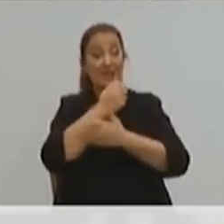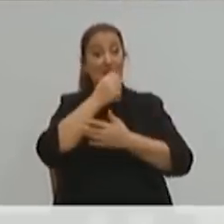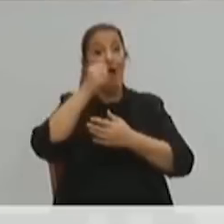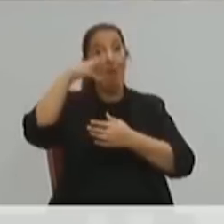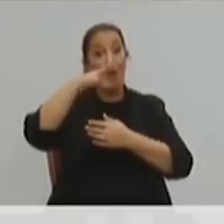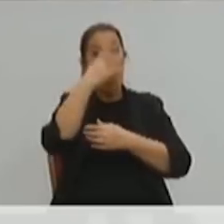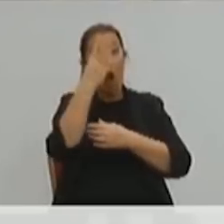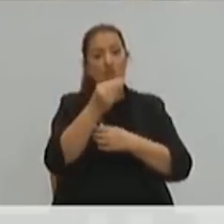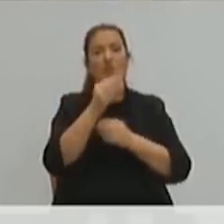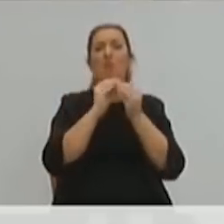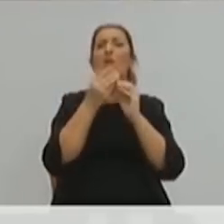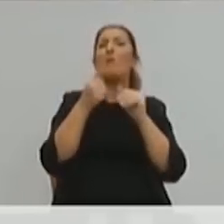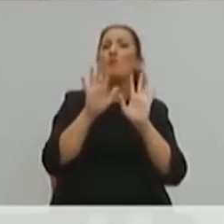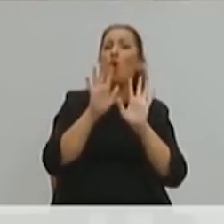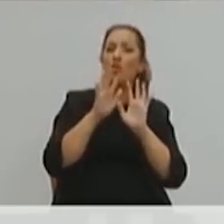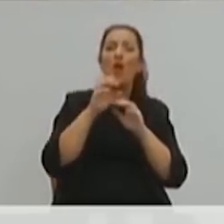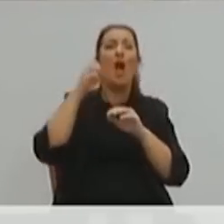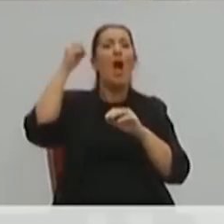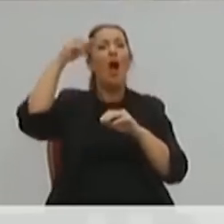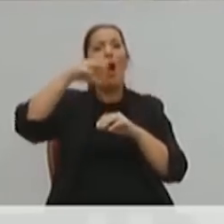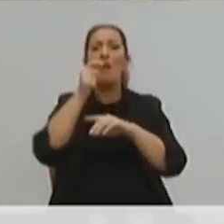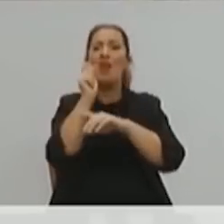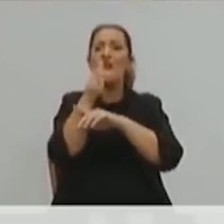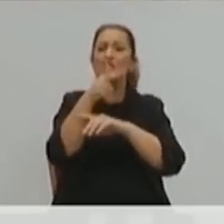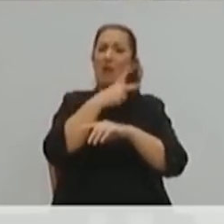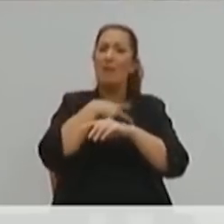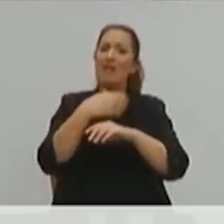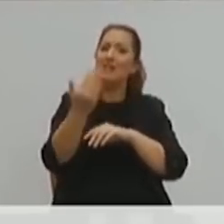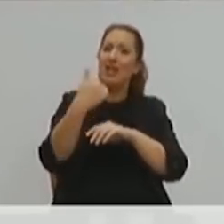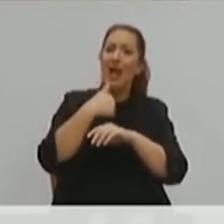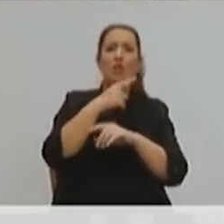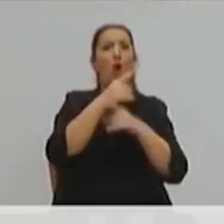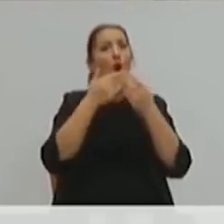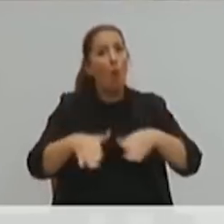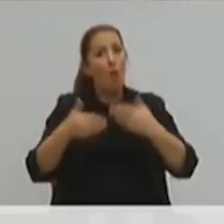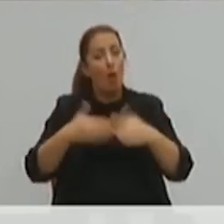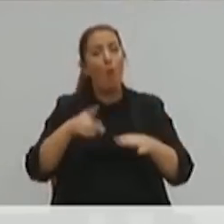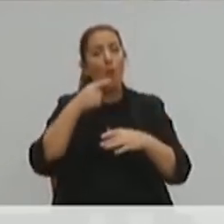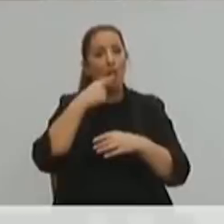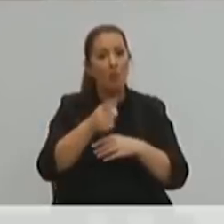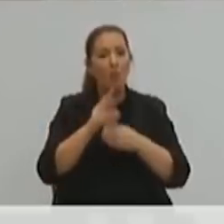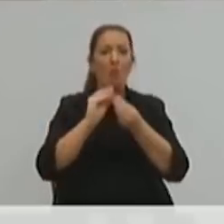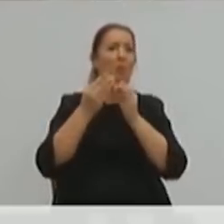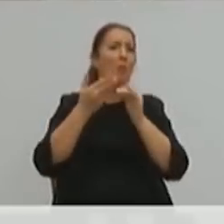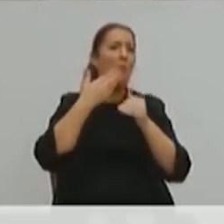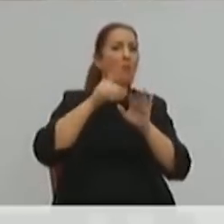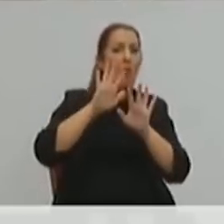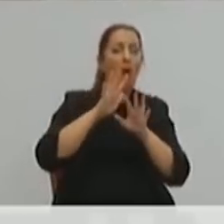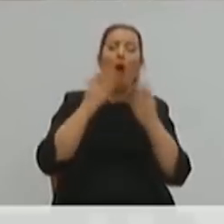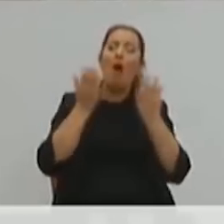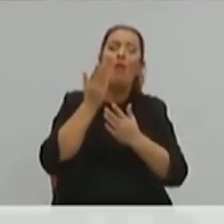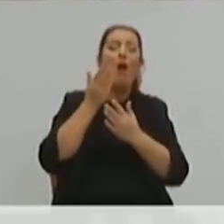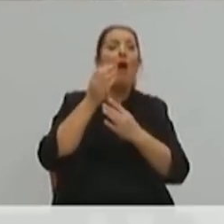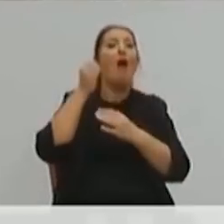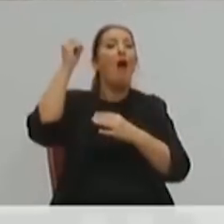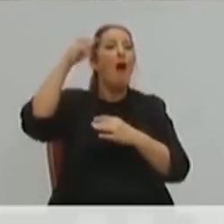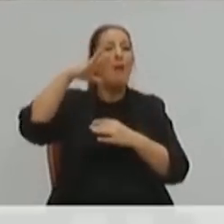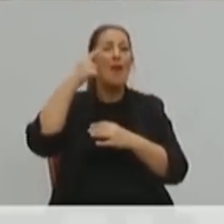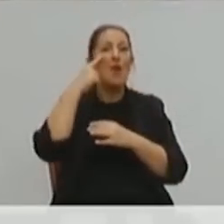AK Partili ilçe belediyesi gelse getirse sorun yok. Hatta AK Partili ilçe belediyesi